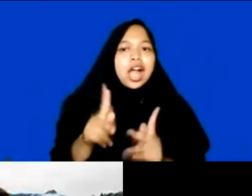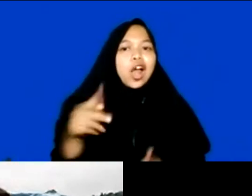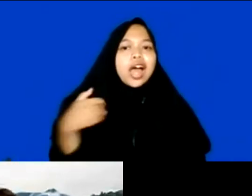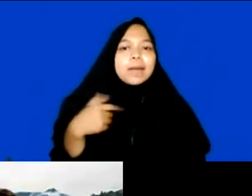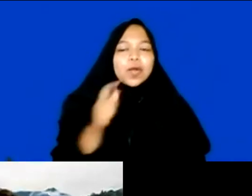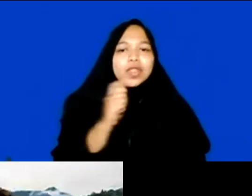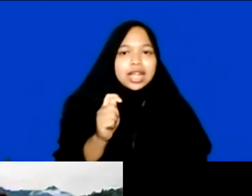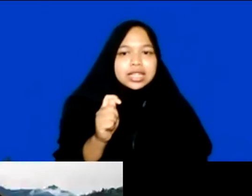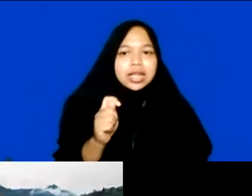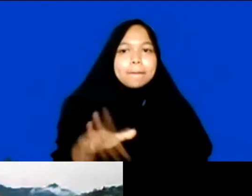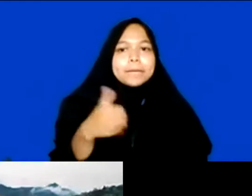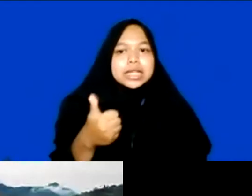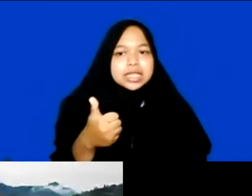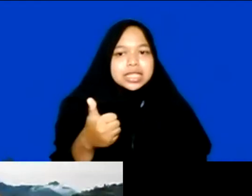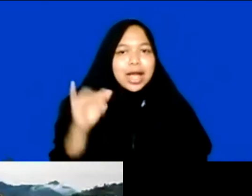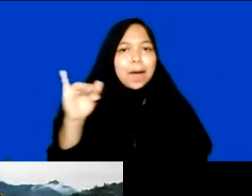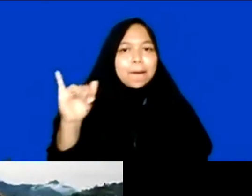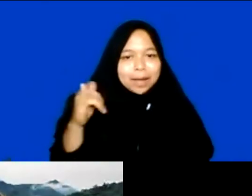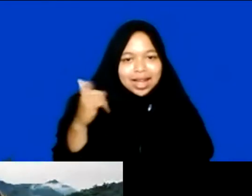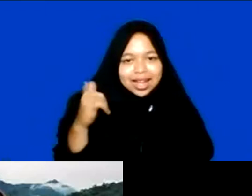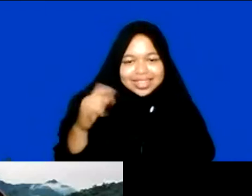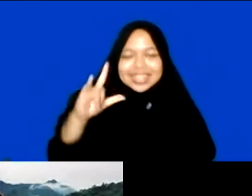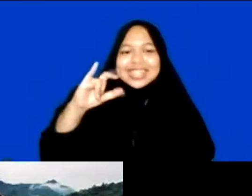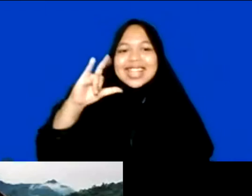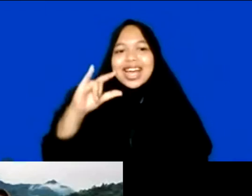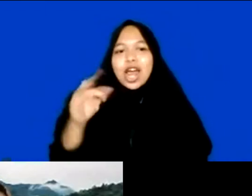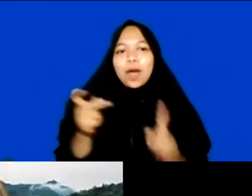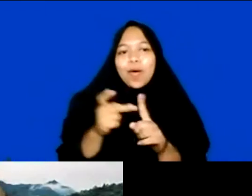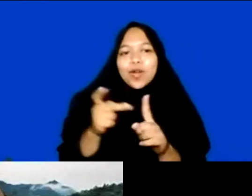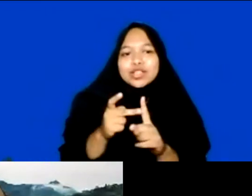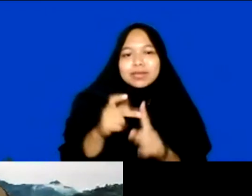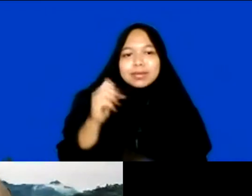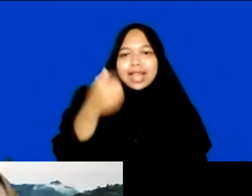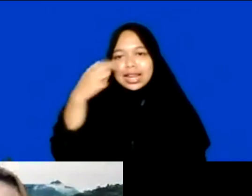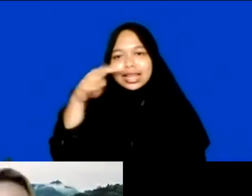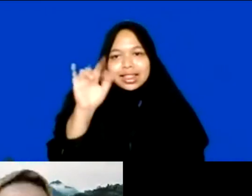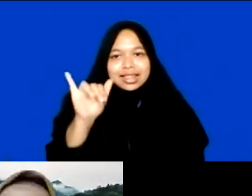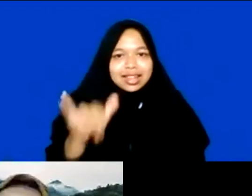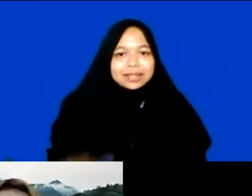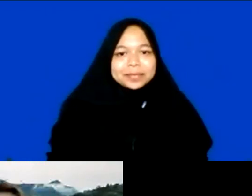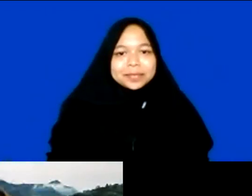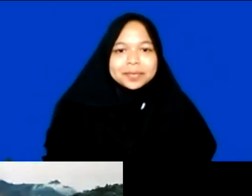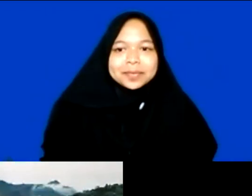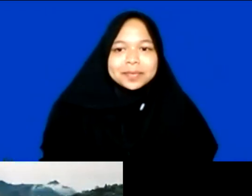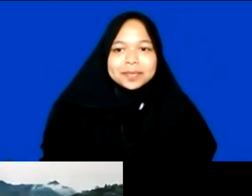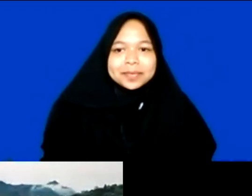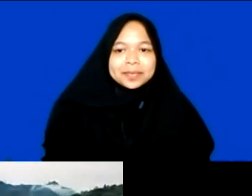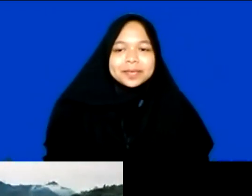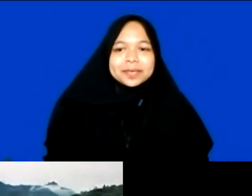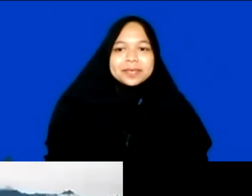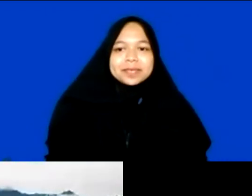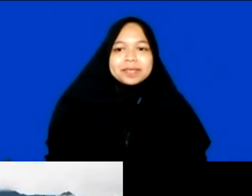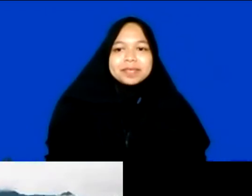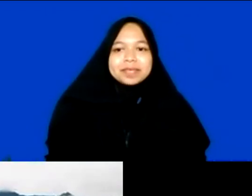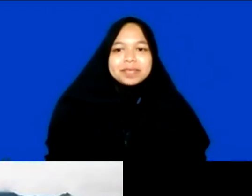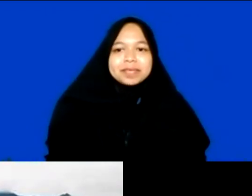lebih dalam, bisa main-main ke Instagram Hospit dan melihatnya. Diskusi langsung dengan Mas Kirei begitu, nggih. Nah,